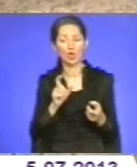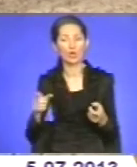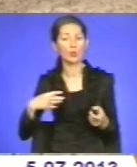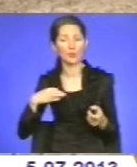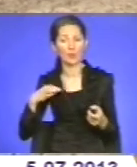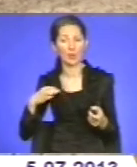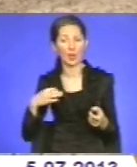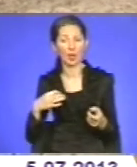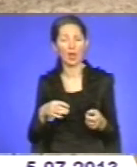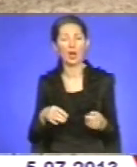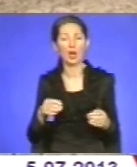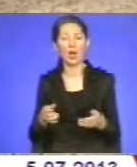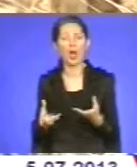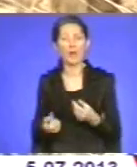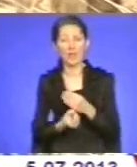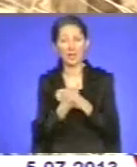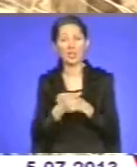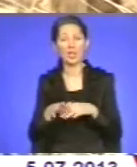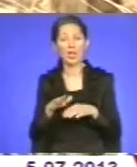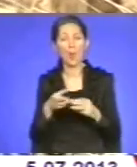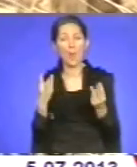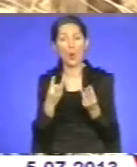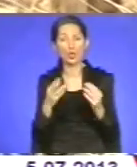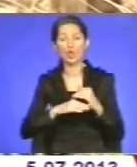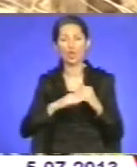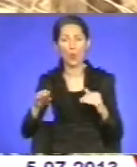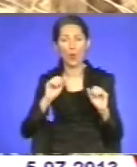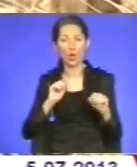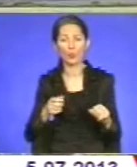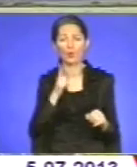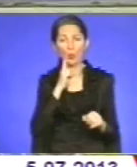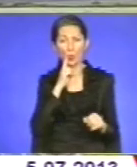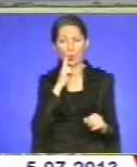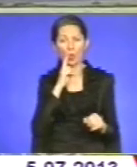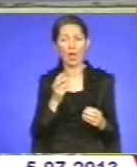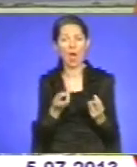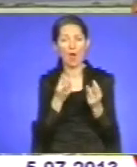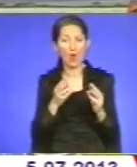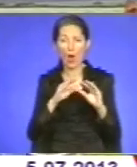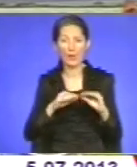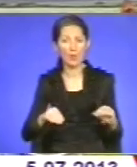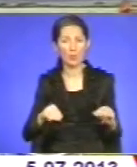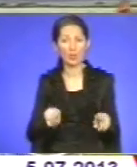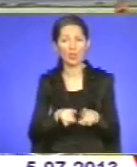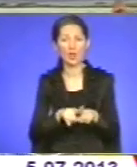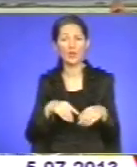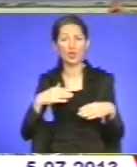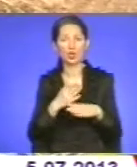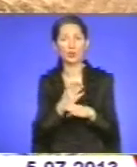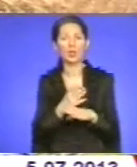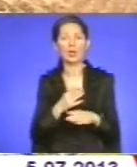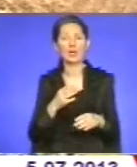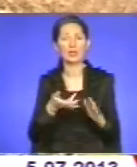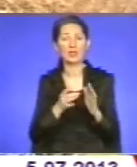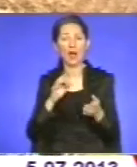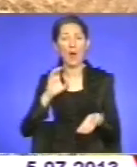Причинити пожежу на полі можуть недопалки, розпалений вогонь і навіть викинута пляшка. Сонячне проміння заламується крізь скло і суха трава